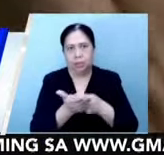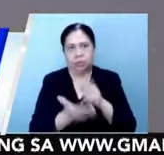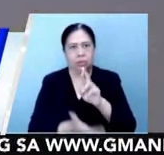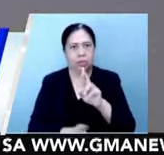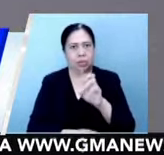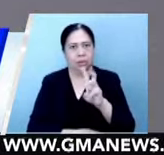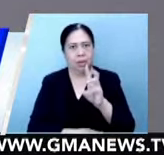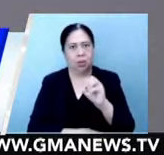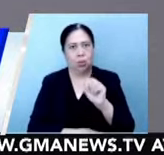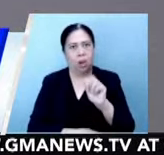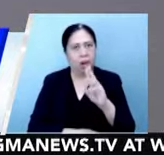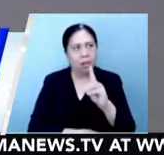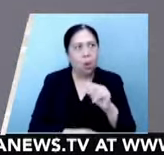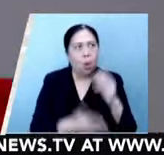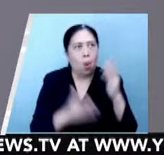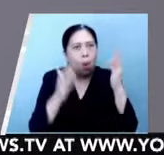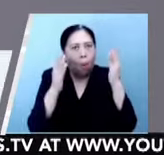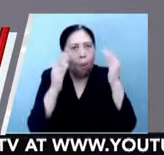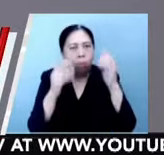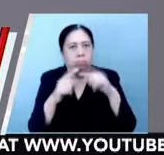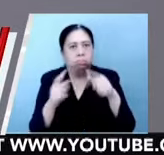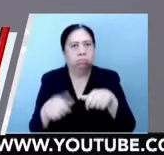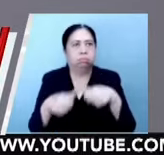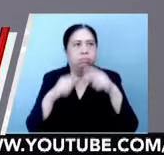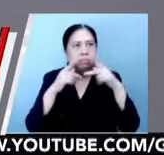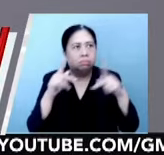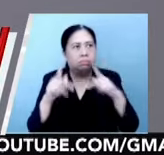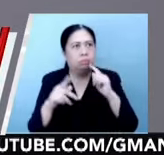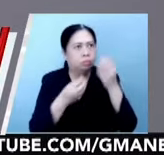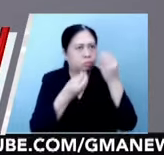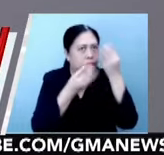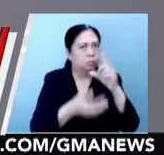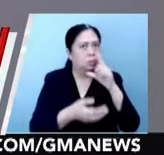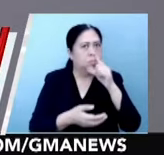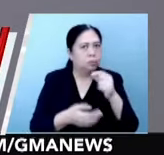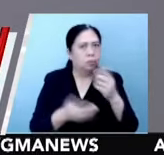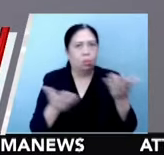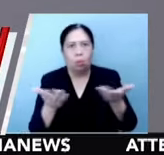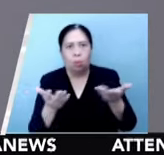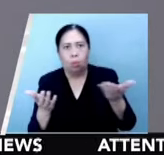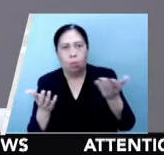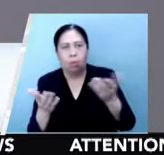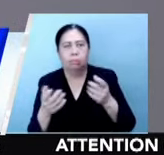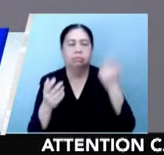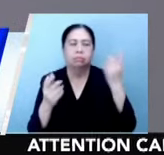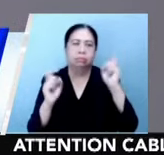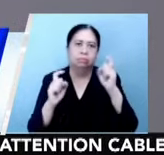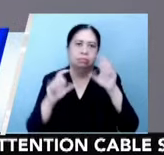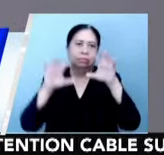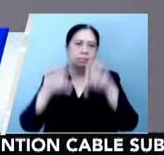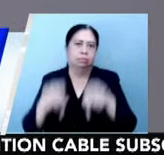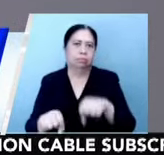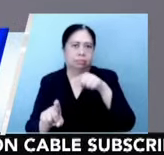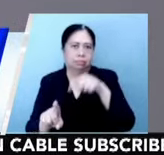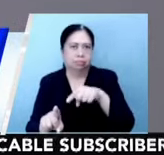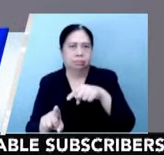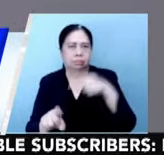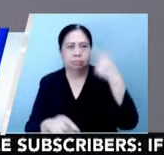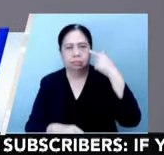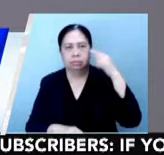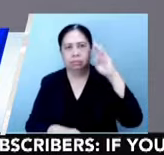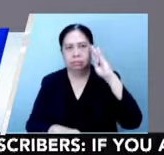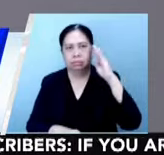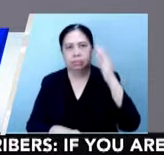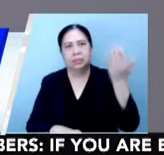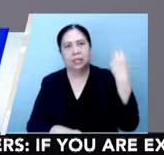umaasa tayo na makakatulong ang publiko sa agarang pagkakadakip ng nasabing former